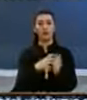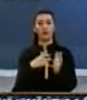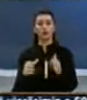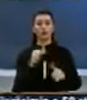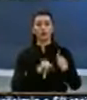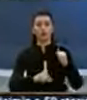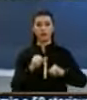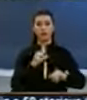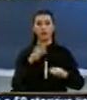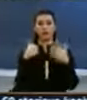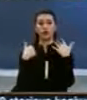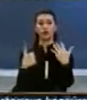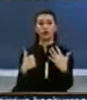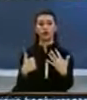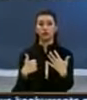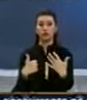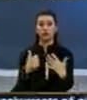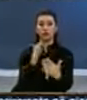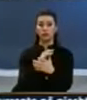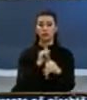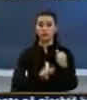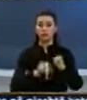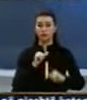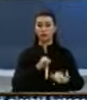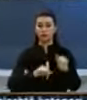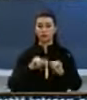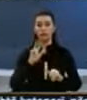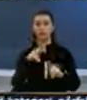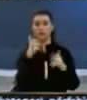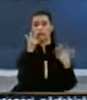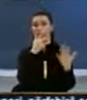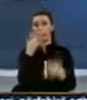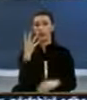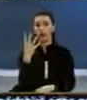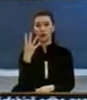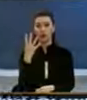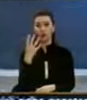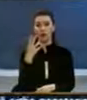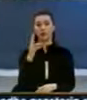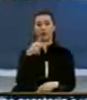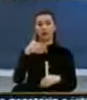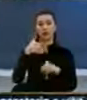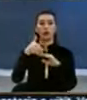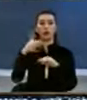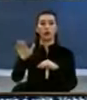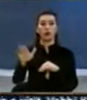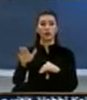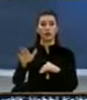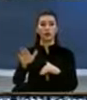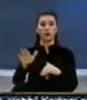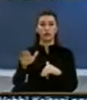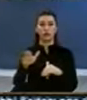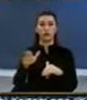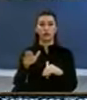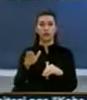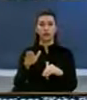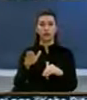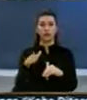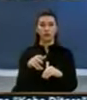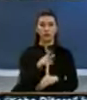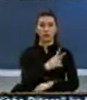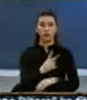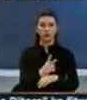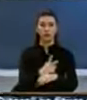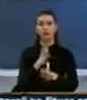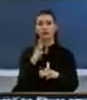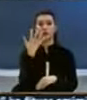ngurët 60 operacione. Dikun 84 operacione janë bërë jashtë institucione të publike me një kosto